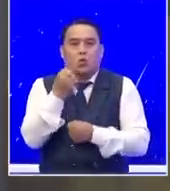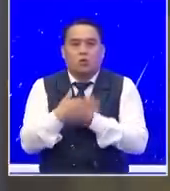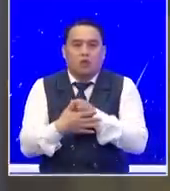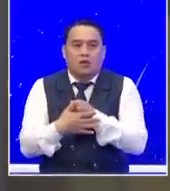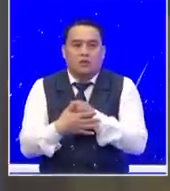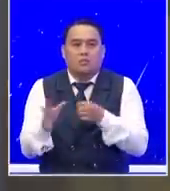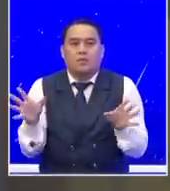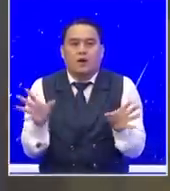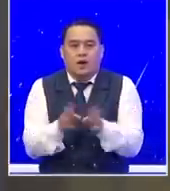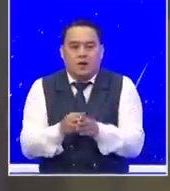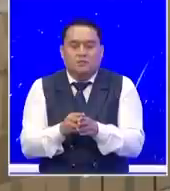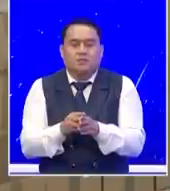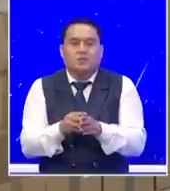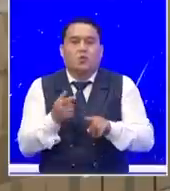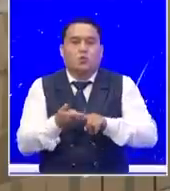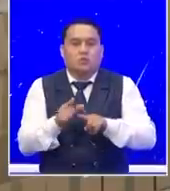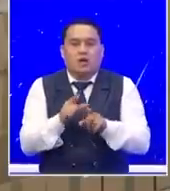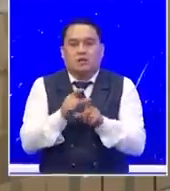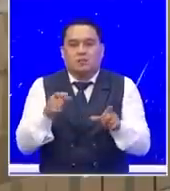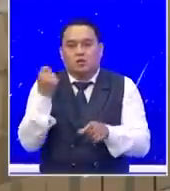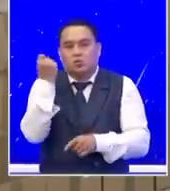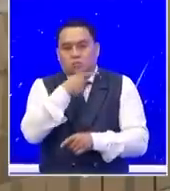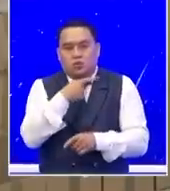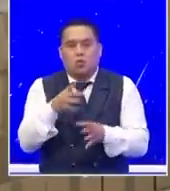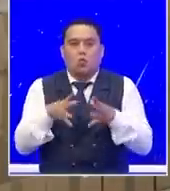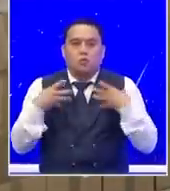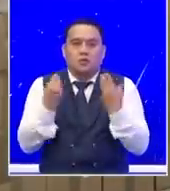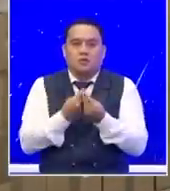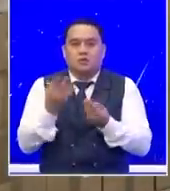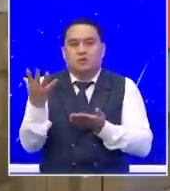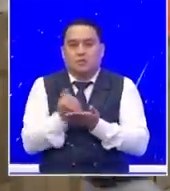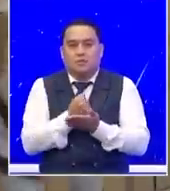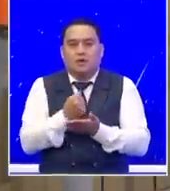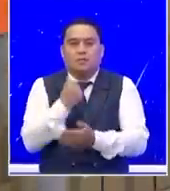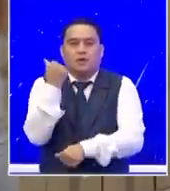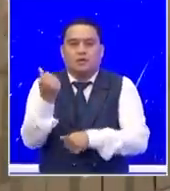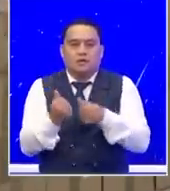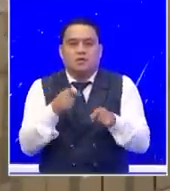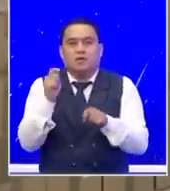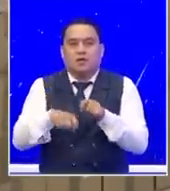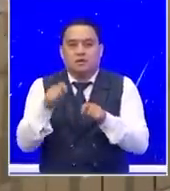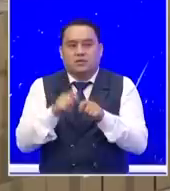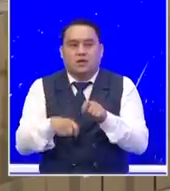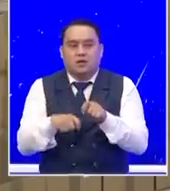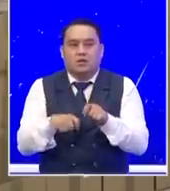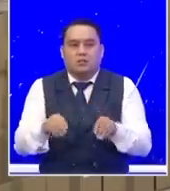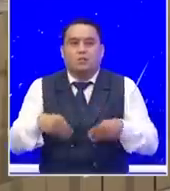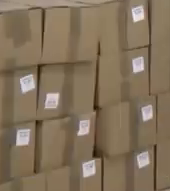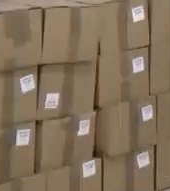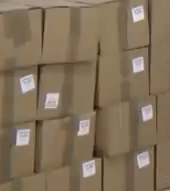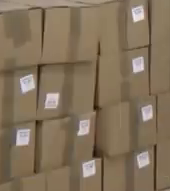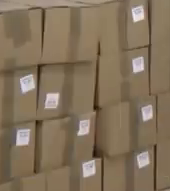бар, барлығымыз бірігіп осындай адамдарды анықтап, отбасыларды анықтап, материалдық жағдайын тексеріп осындай қол ұшын беруде.